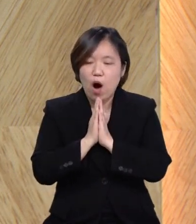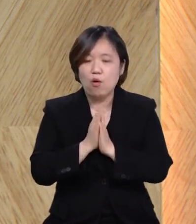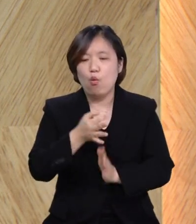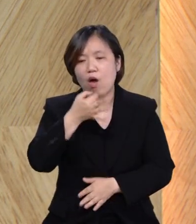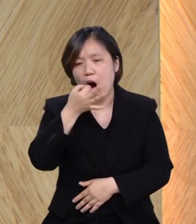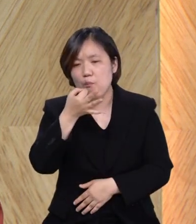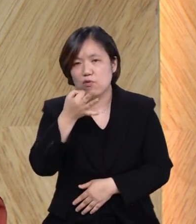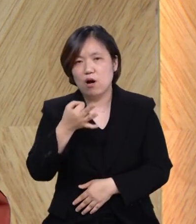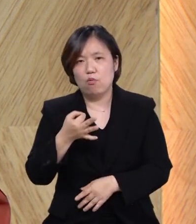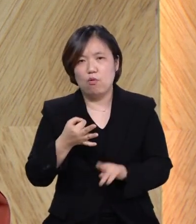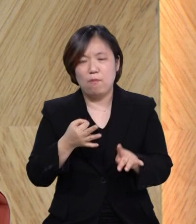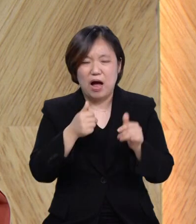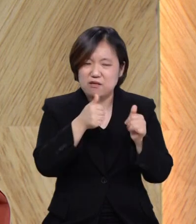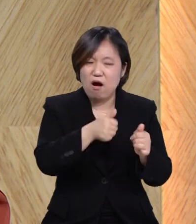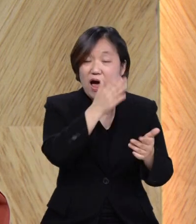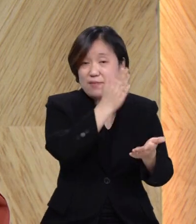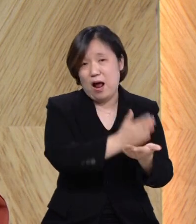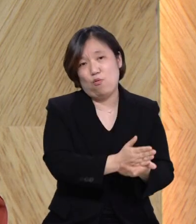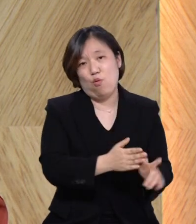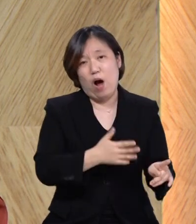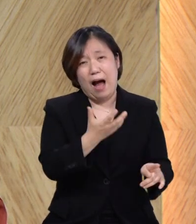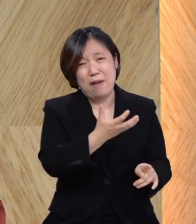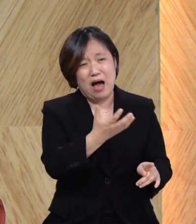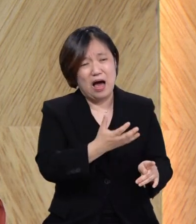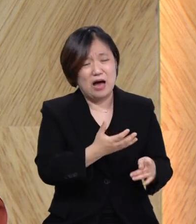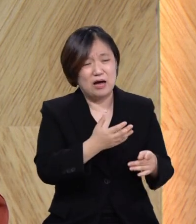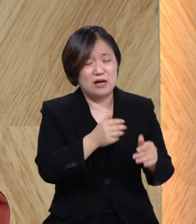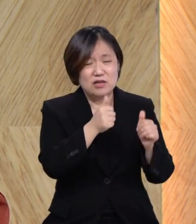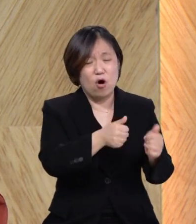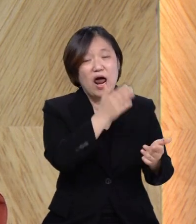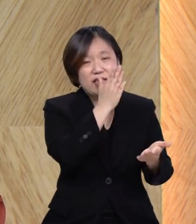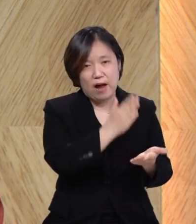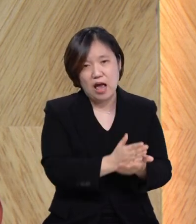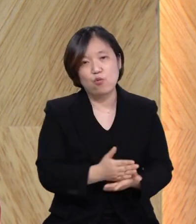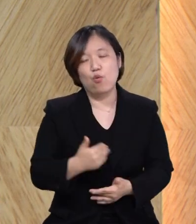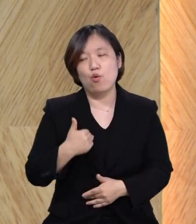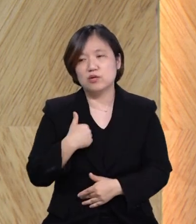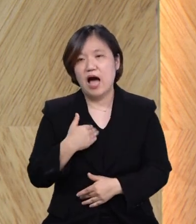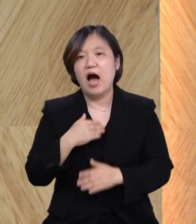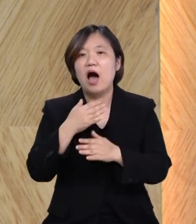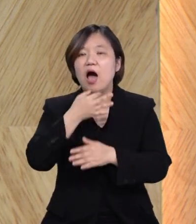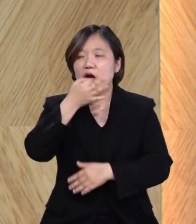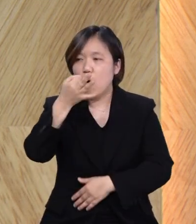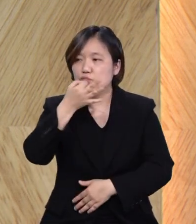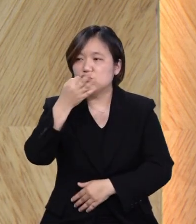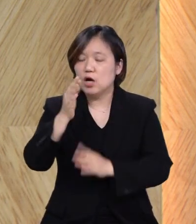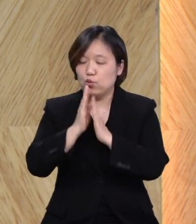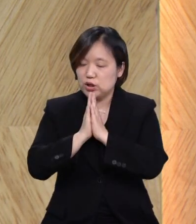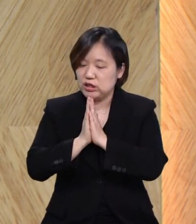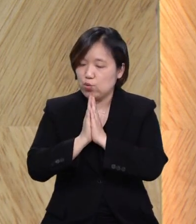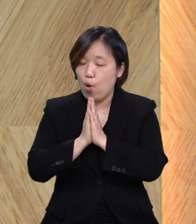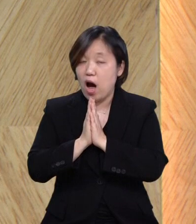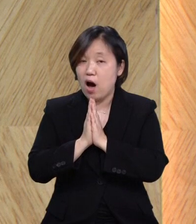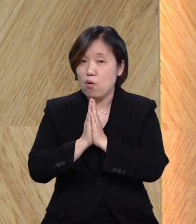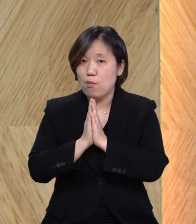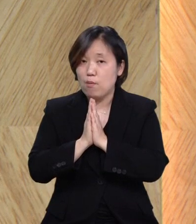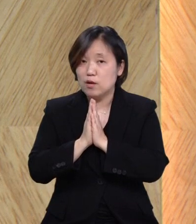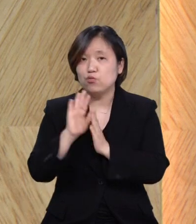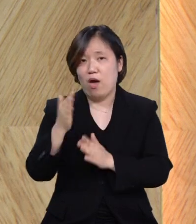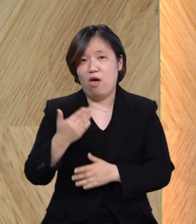하든 사경을 하든 독 병을 하든 다란 일을 하든 나한테 맞는 기도를 하면 되니까